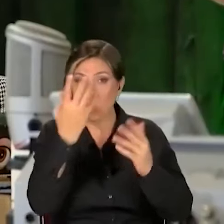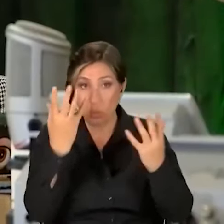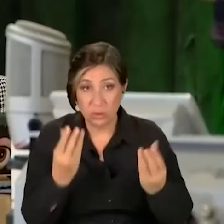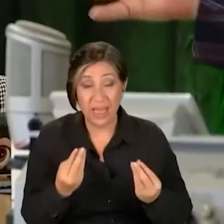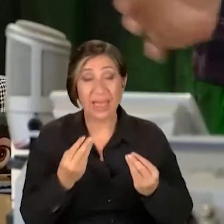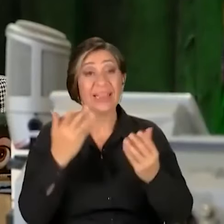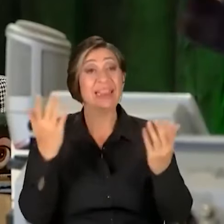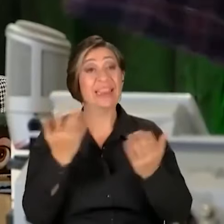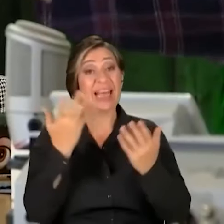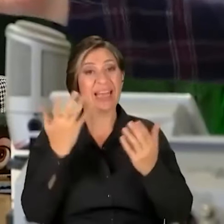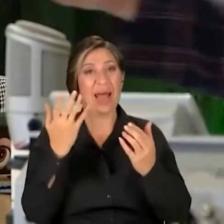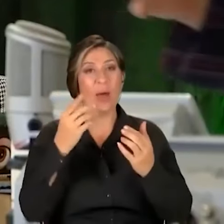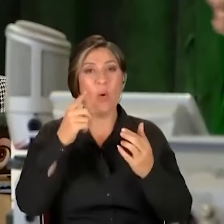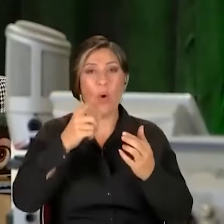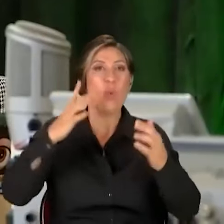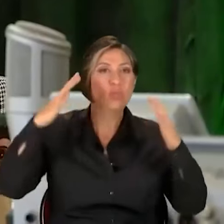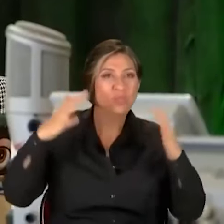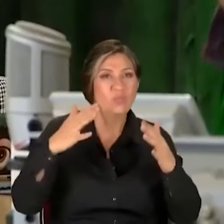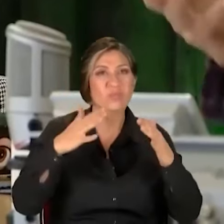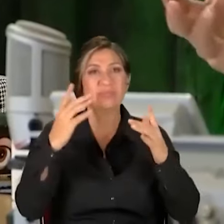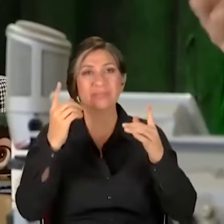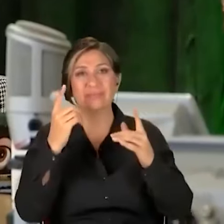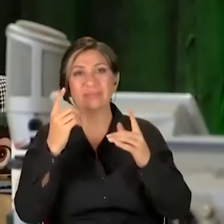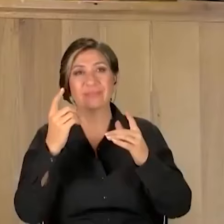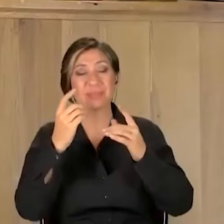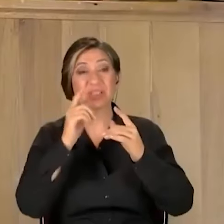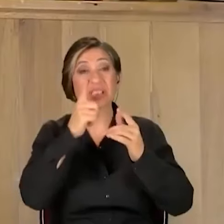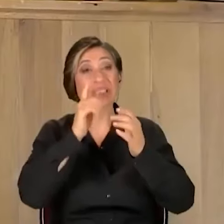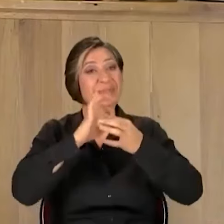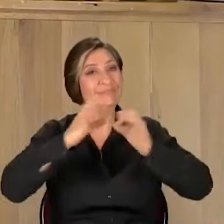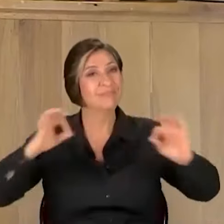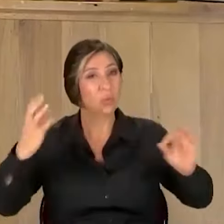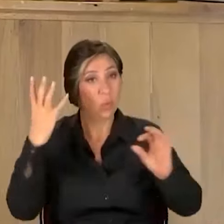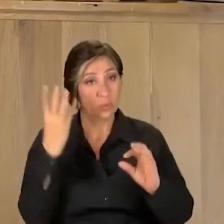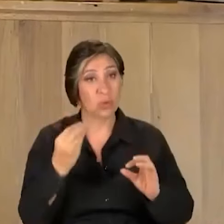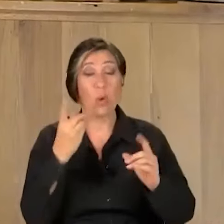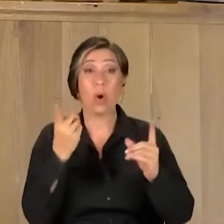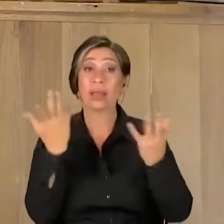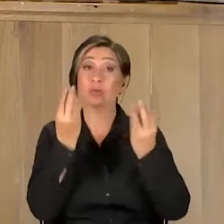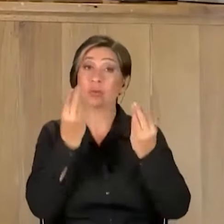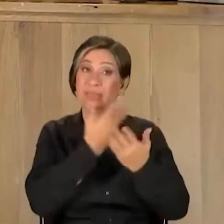tutarsa, ne kadar o slamcı olursa, tabii, ne kadar şairane olursa o kadar